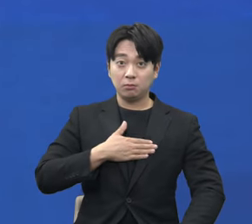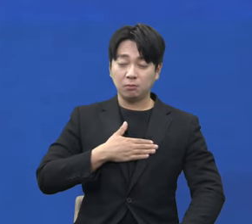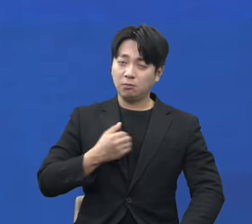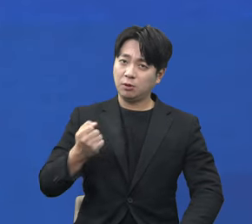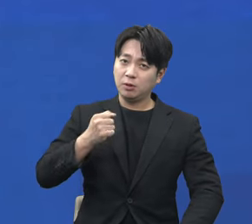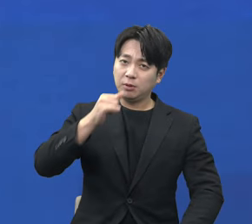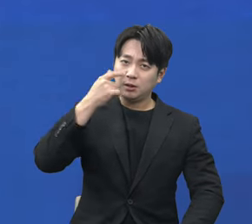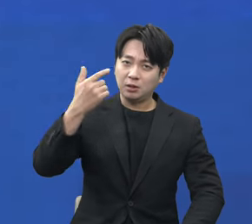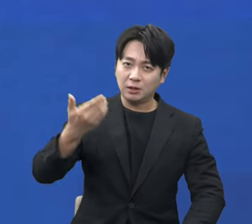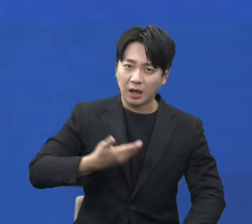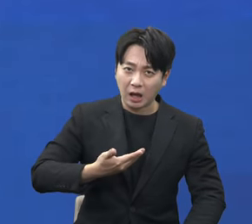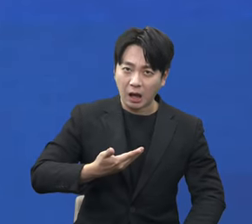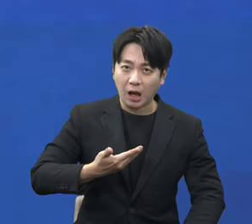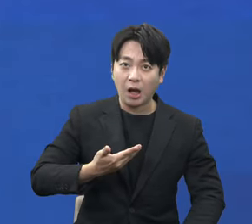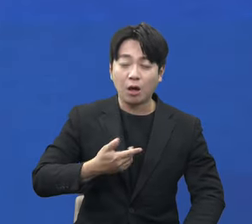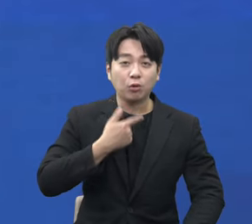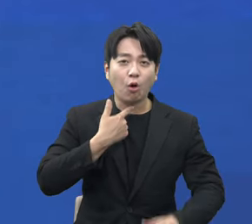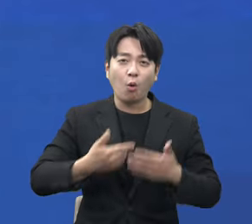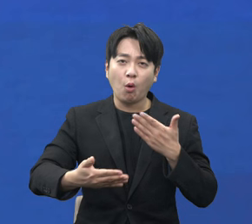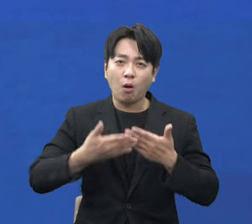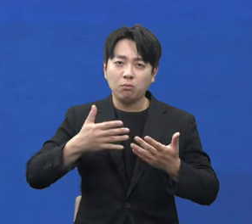있고 무슨 경험으로